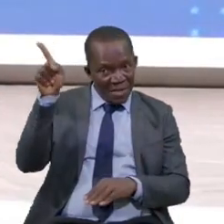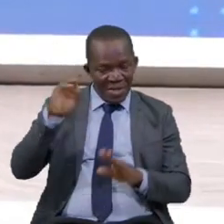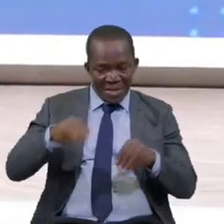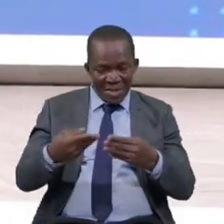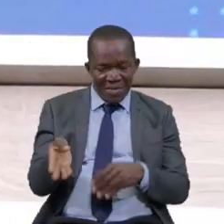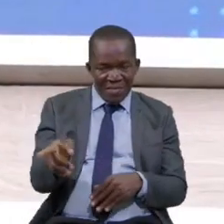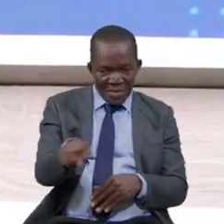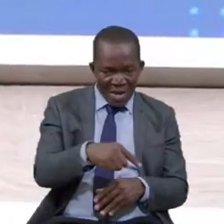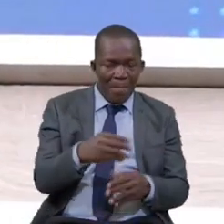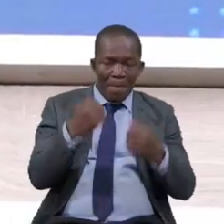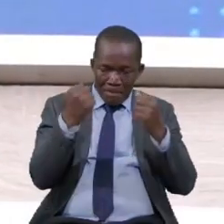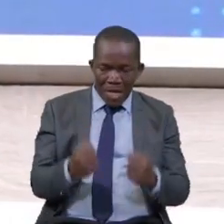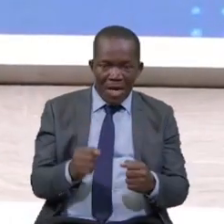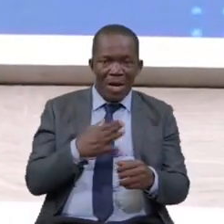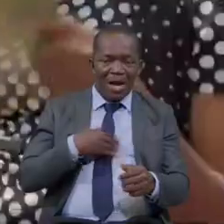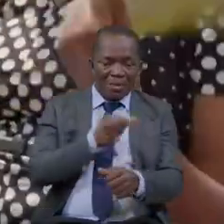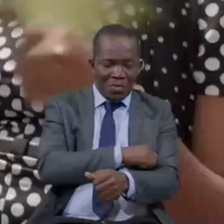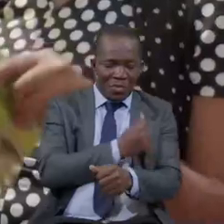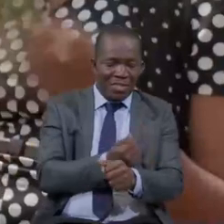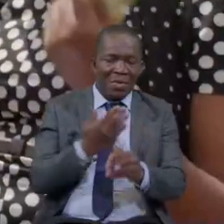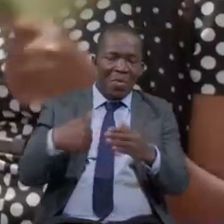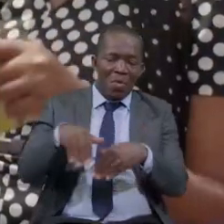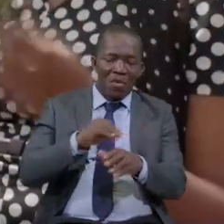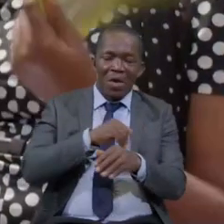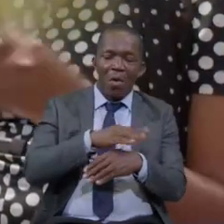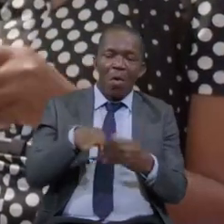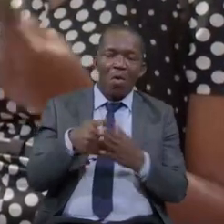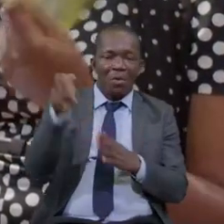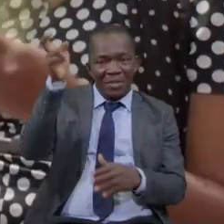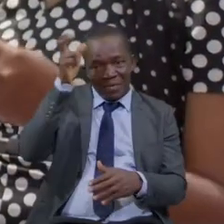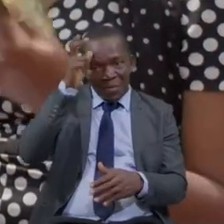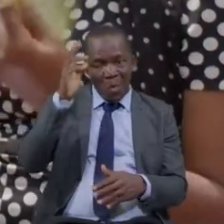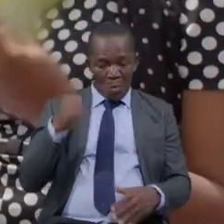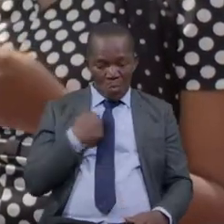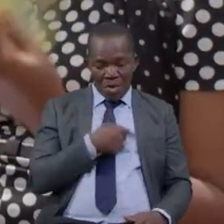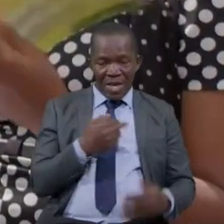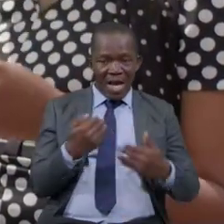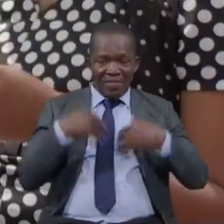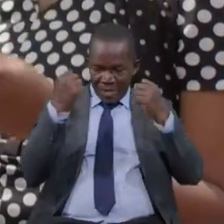démons. Nous avons le pouvoir. Tu as le pouvoir